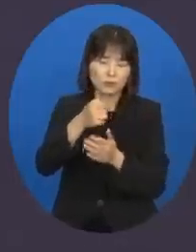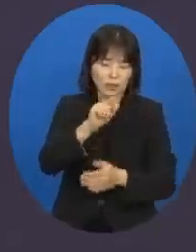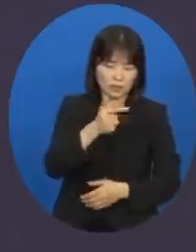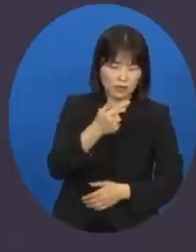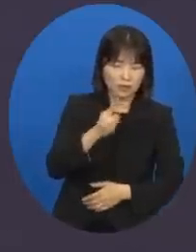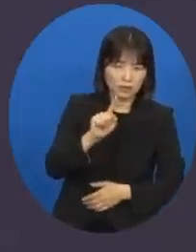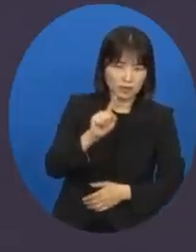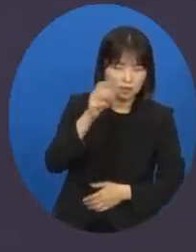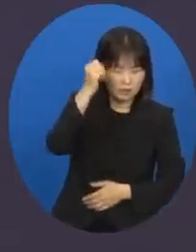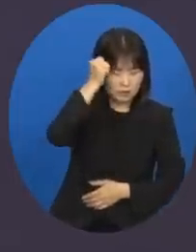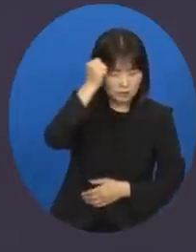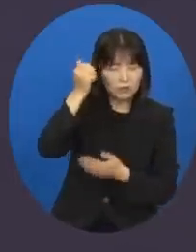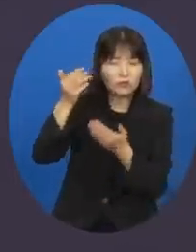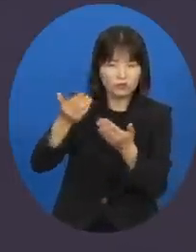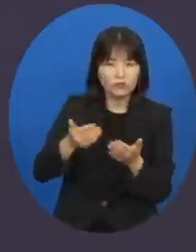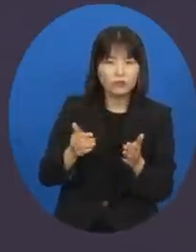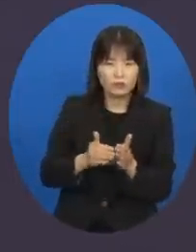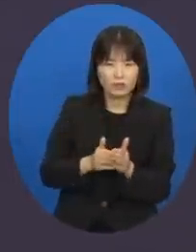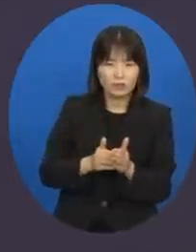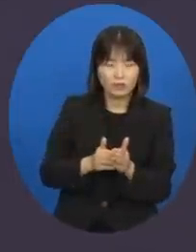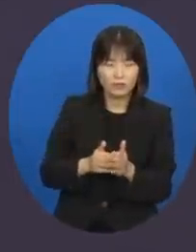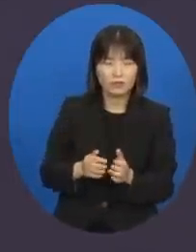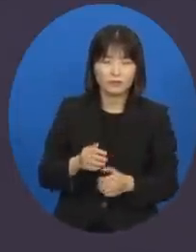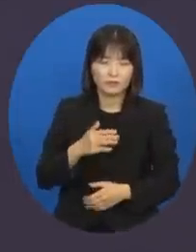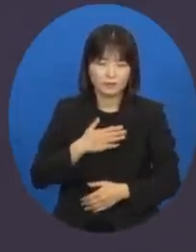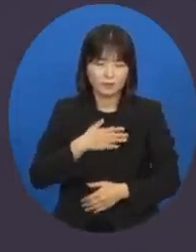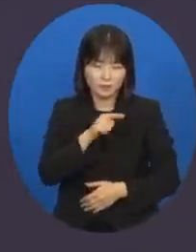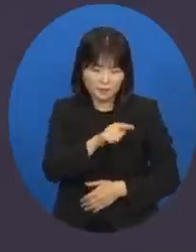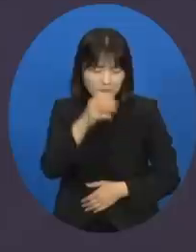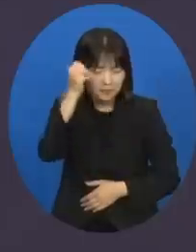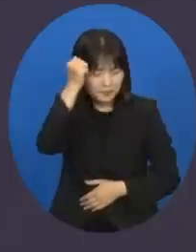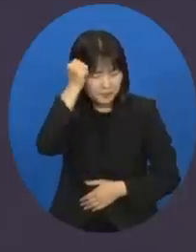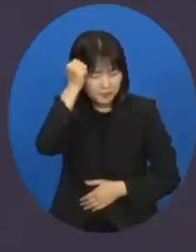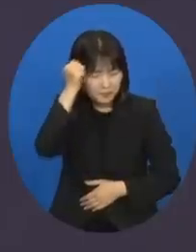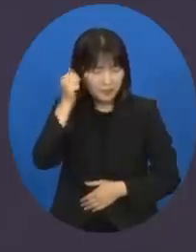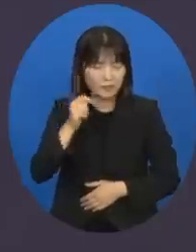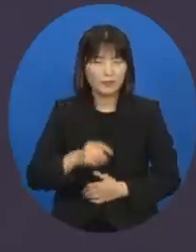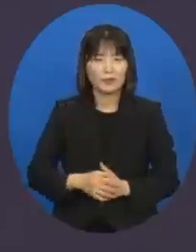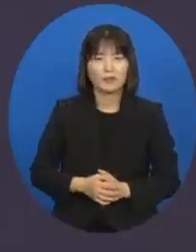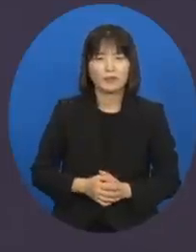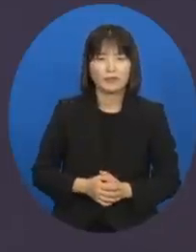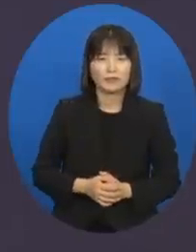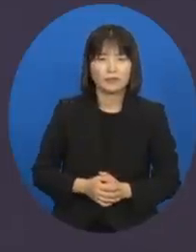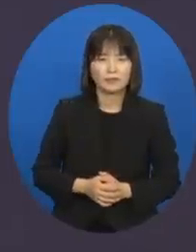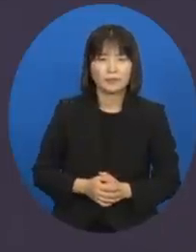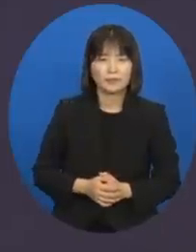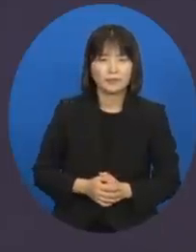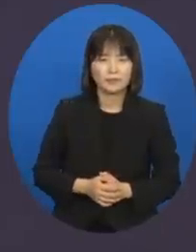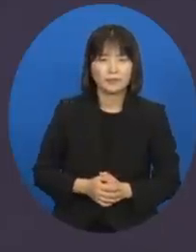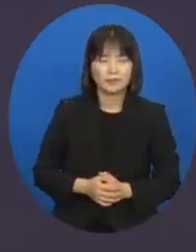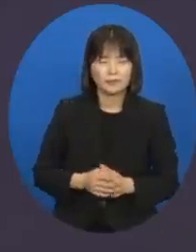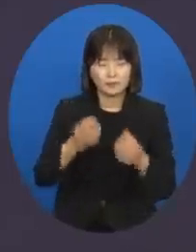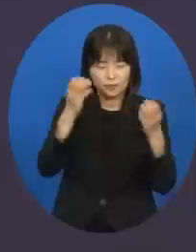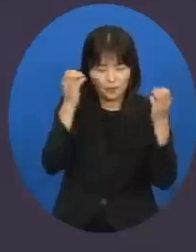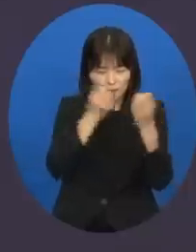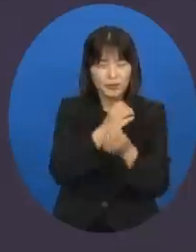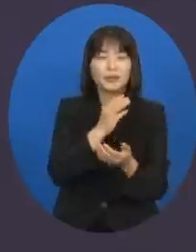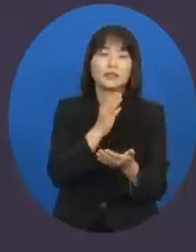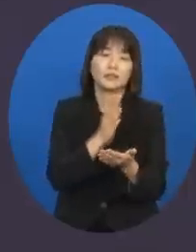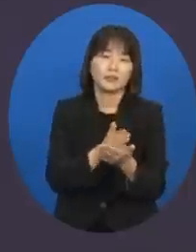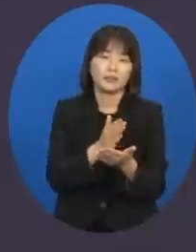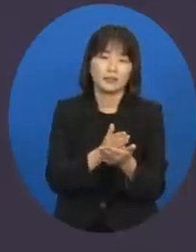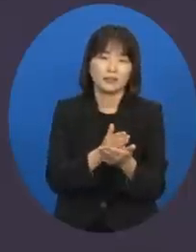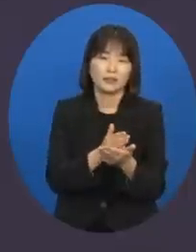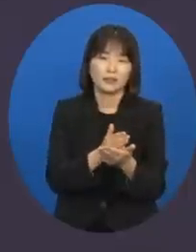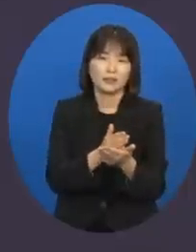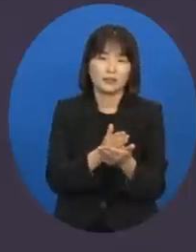주셨다. 한나야, 나 너 잊지 않았어. 너 잊혀진 거 아니야. 오해하지 마.